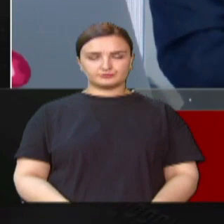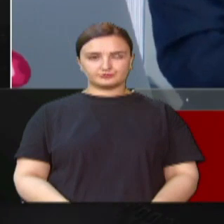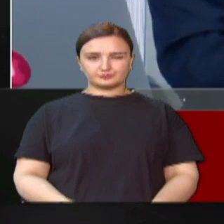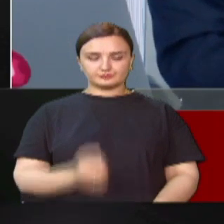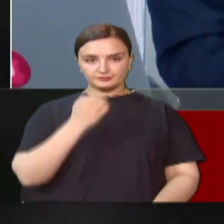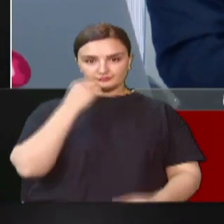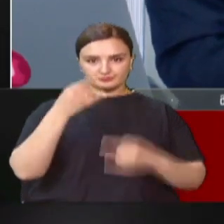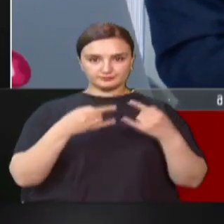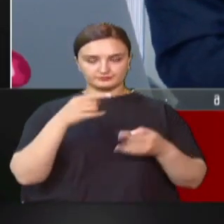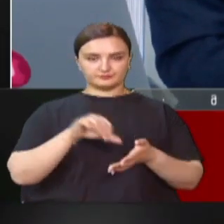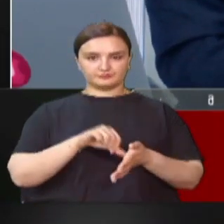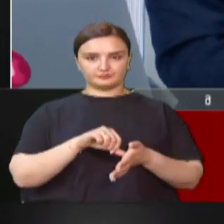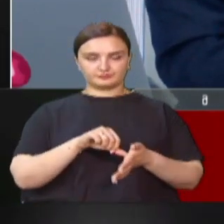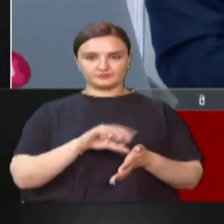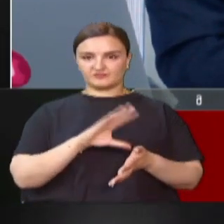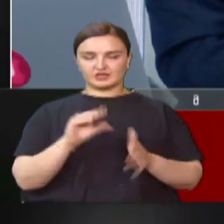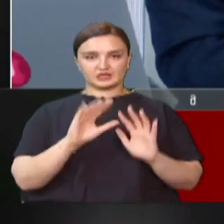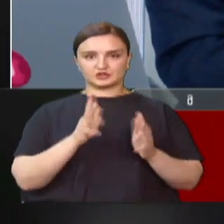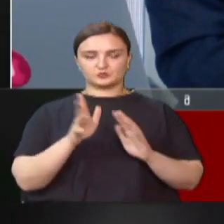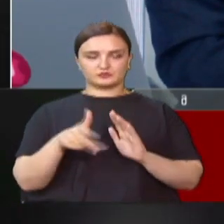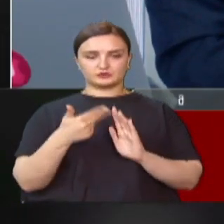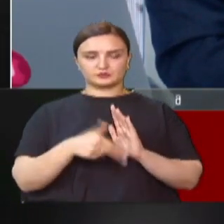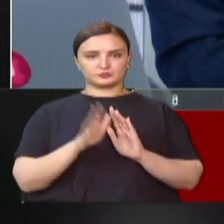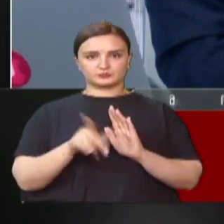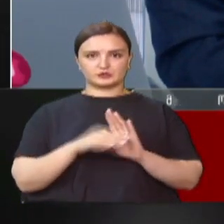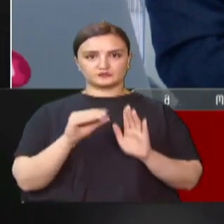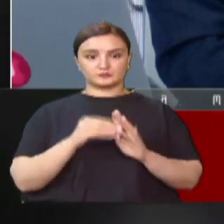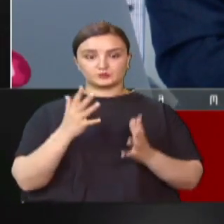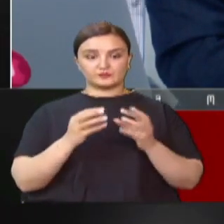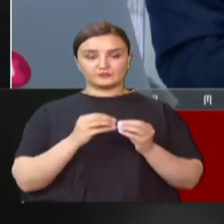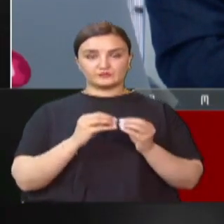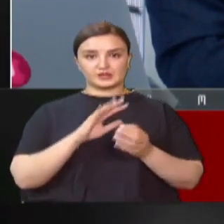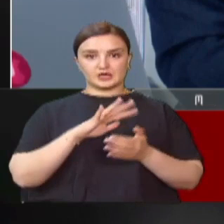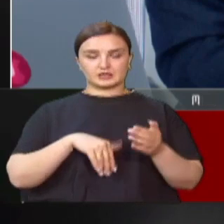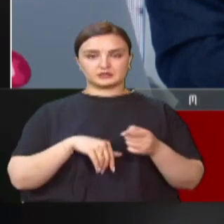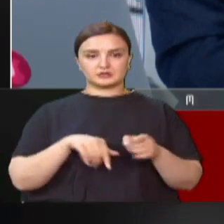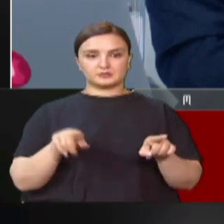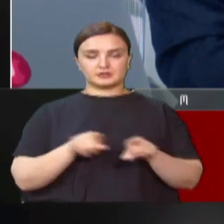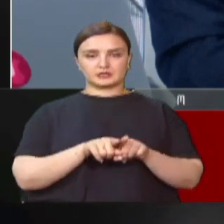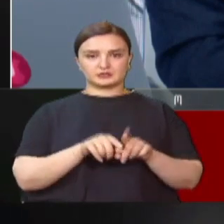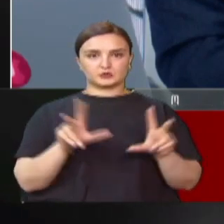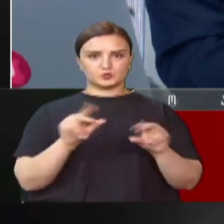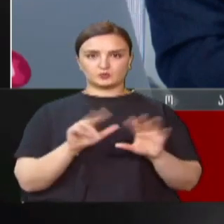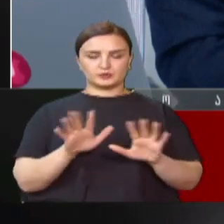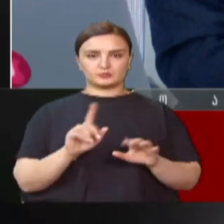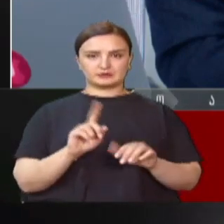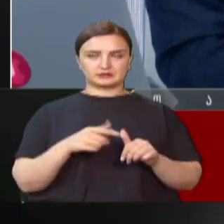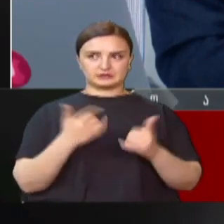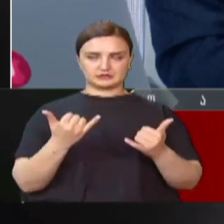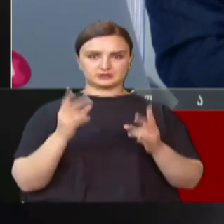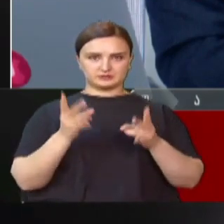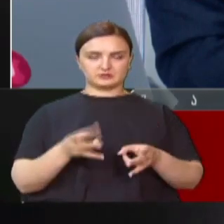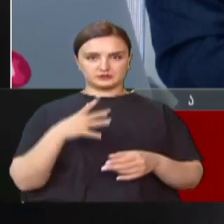mișcă. Amis gare și damar stabien, colașem tkoș damar stabien, arčenu și tu gag zelebena eset, ubedurebas, raz drezdaat,